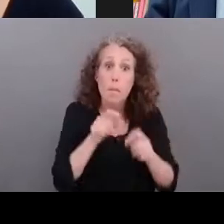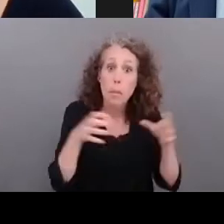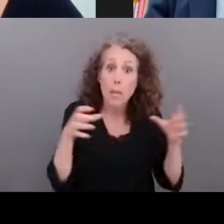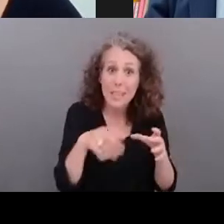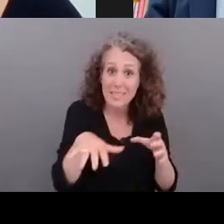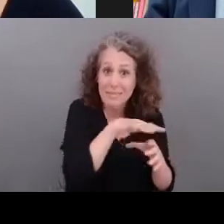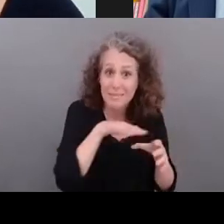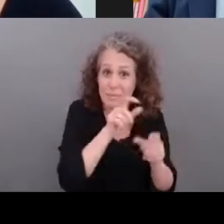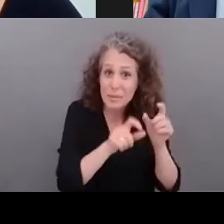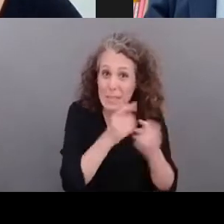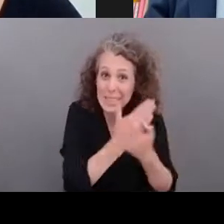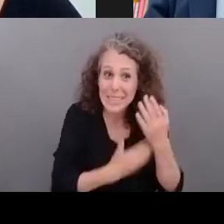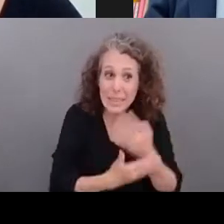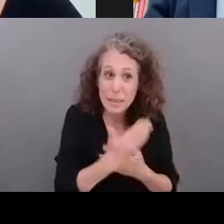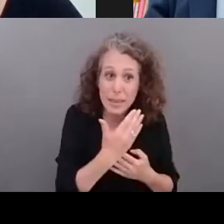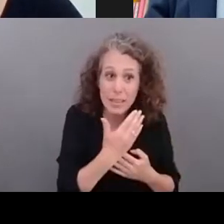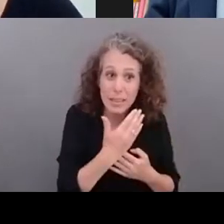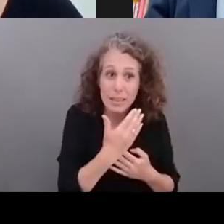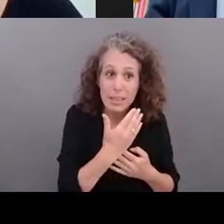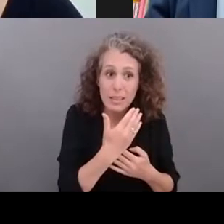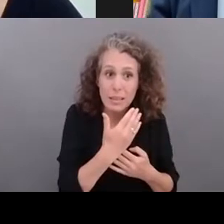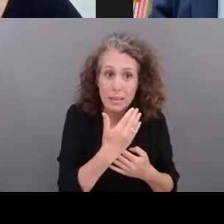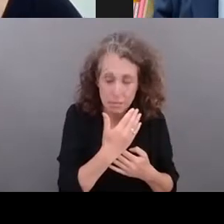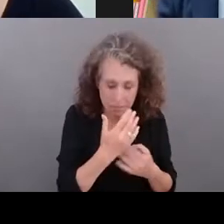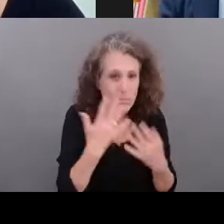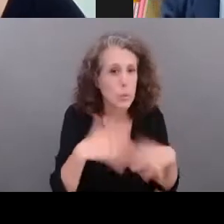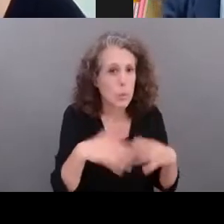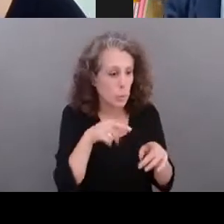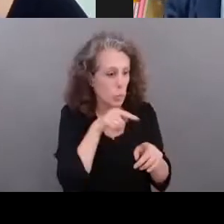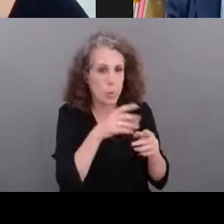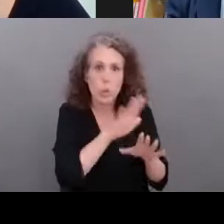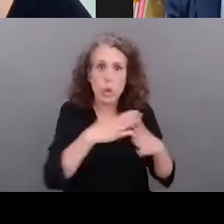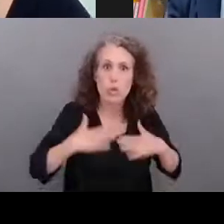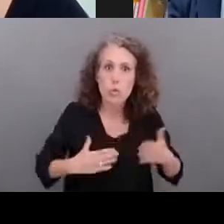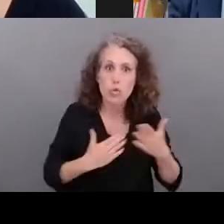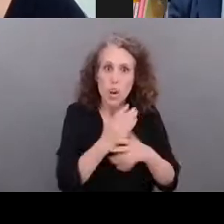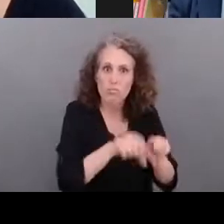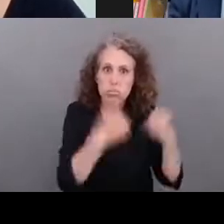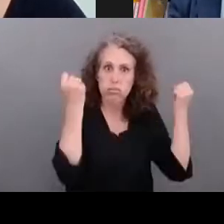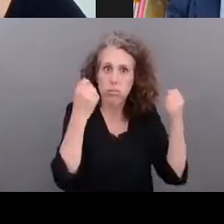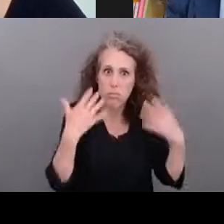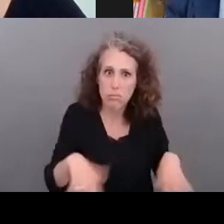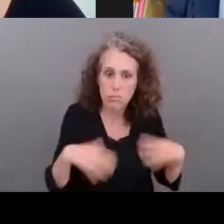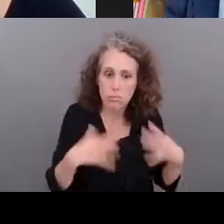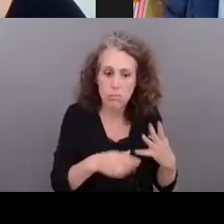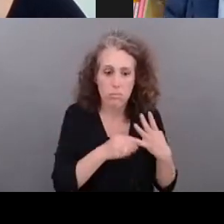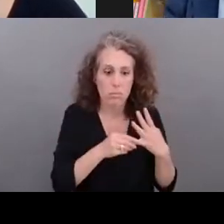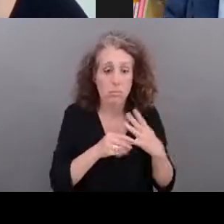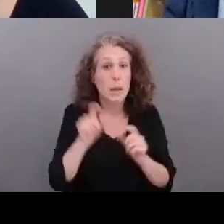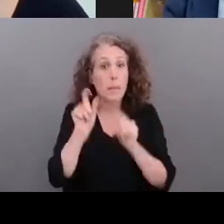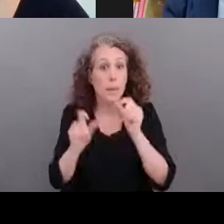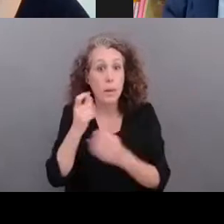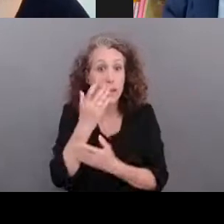populations sous-représentées, les personnes en situation de handicap ont vu leurs droits fondamentaux bafoués. Et numéro